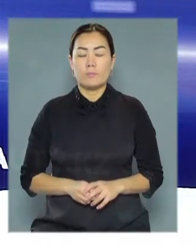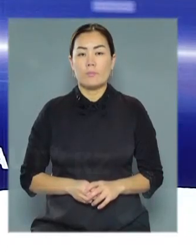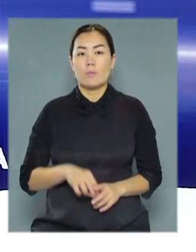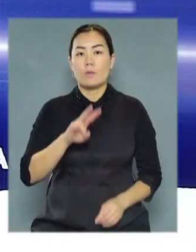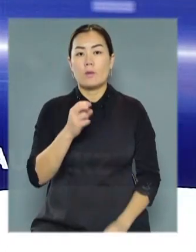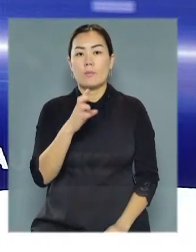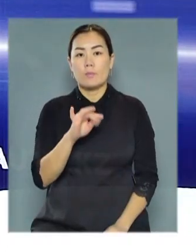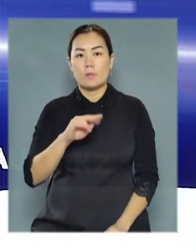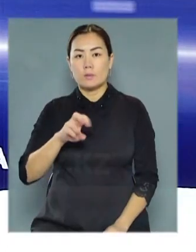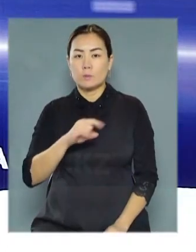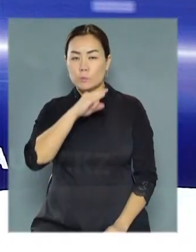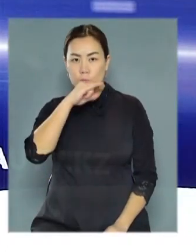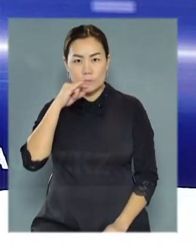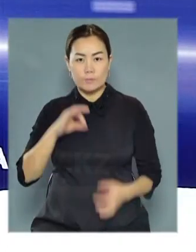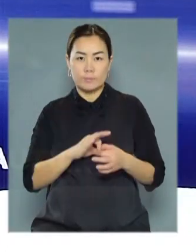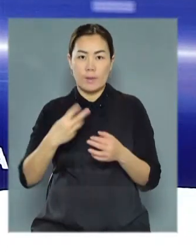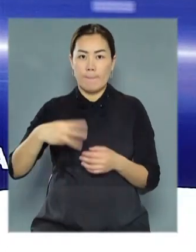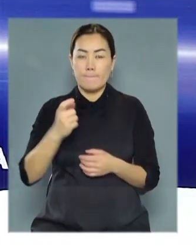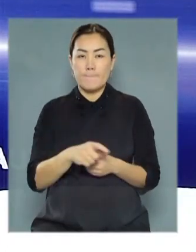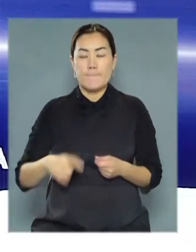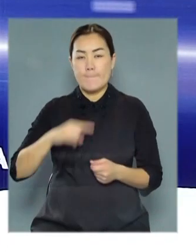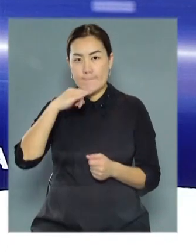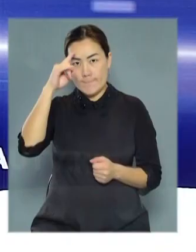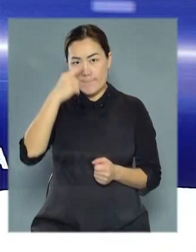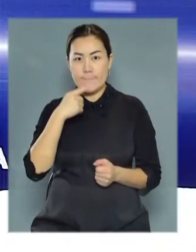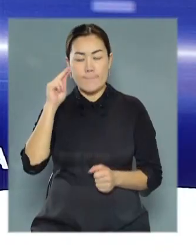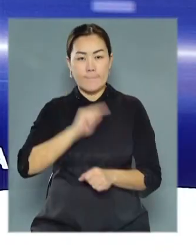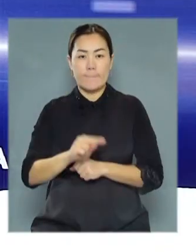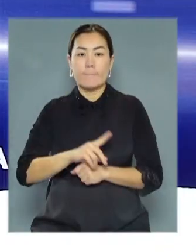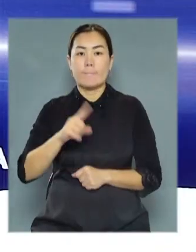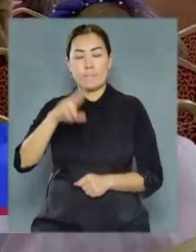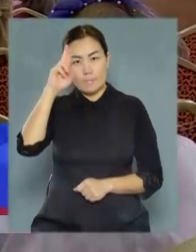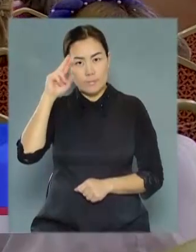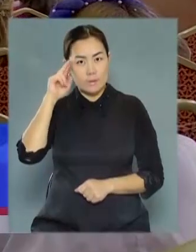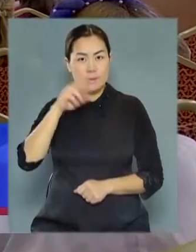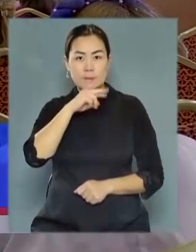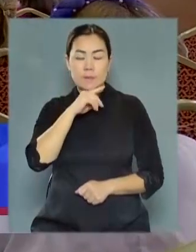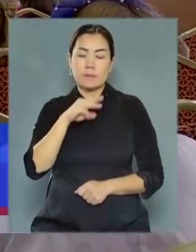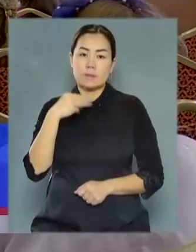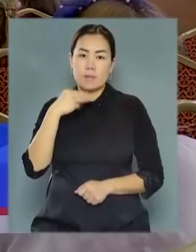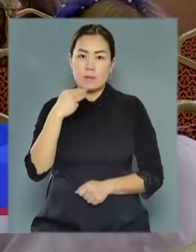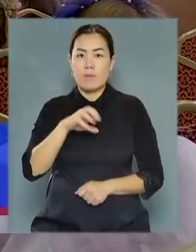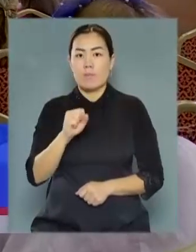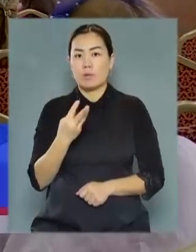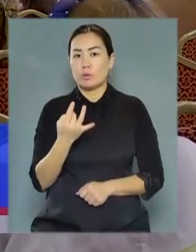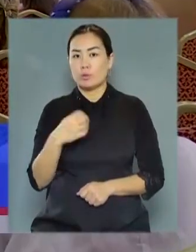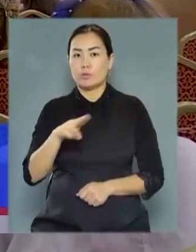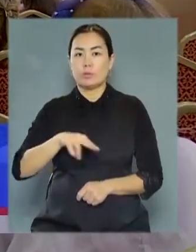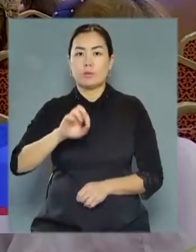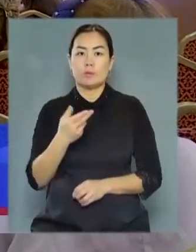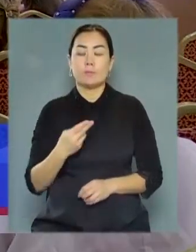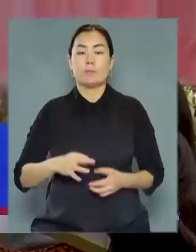Балина этно-орыс бірлестігінің 30-ға жуық өкілі қазақ тілін үйреніп жүр. Тіпті Әзірбайжан, Корей, Татар, Башқұрт